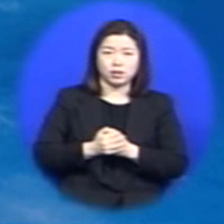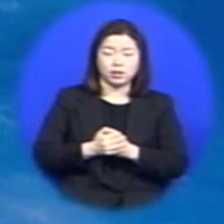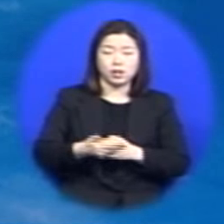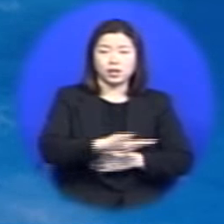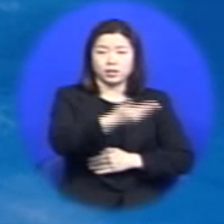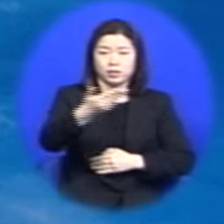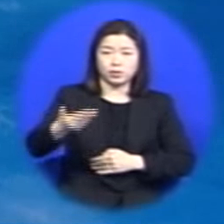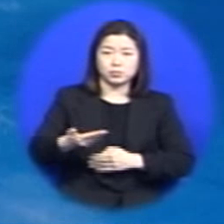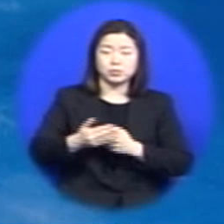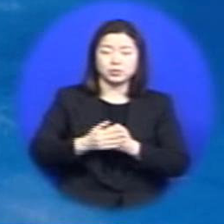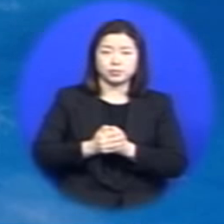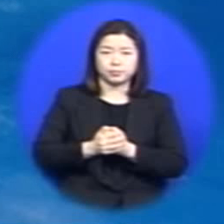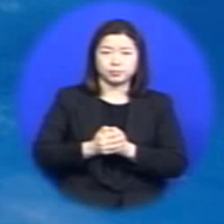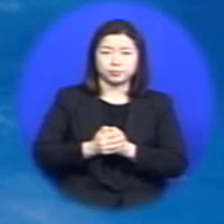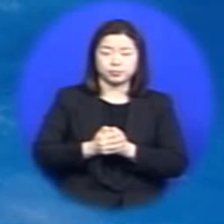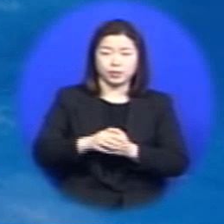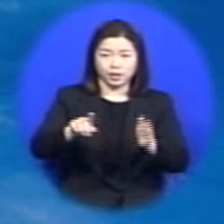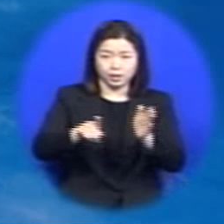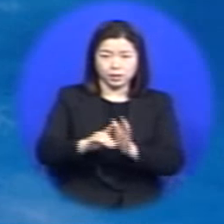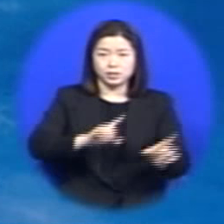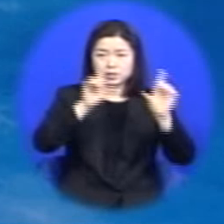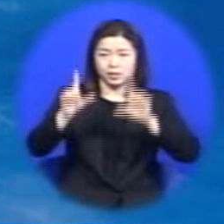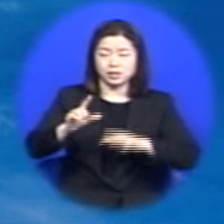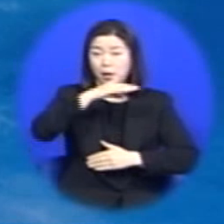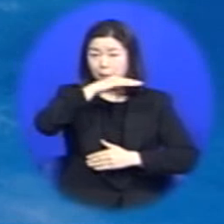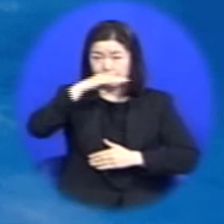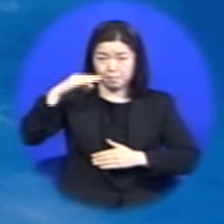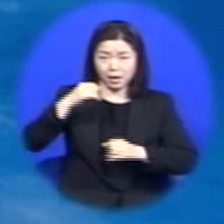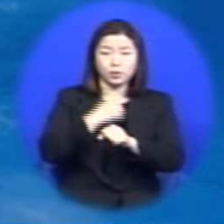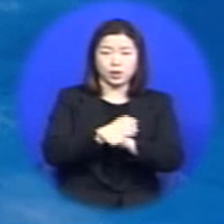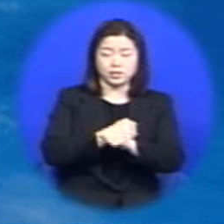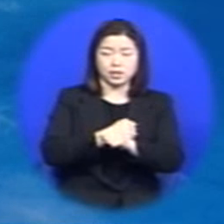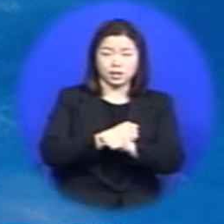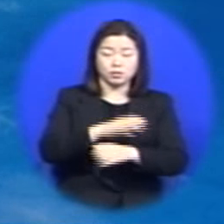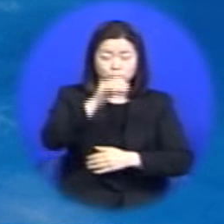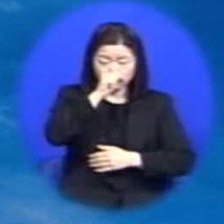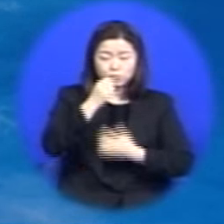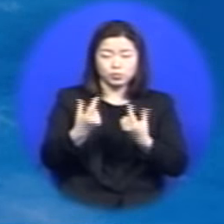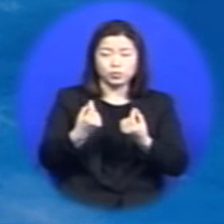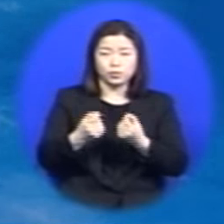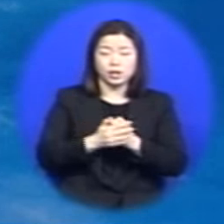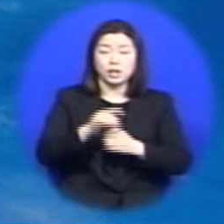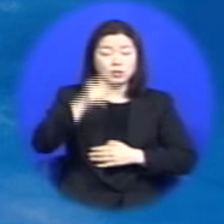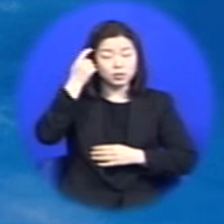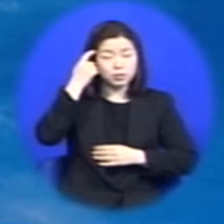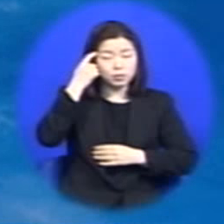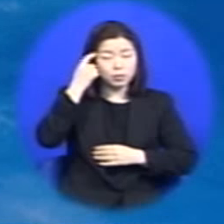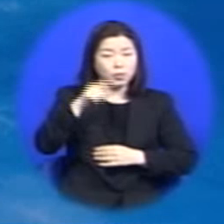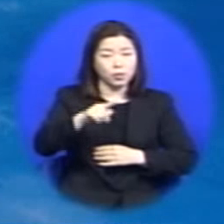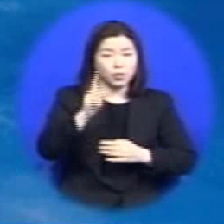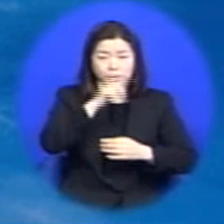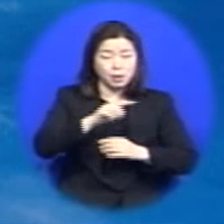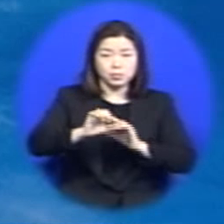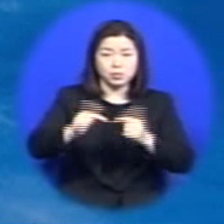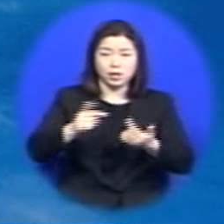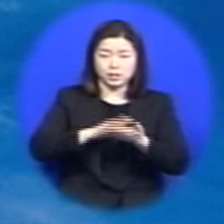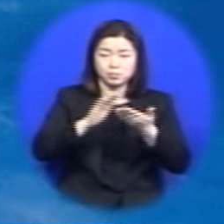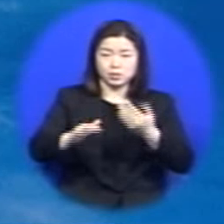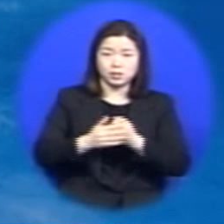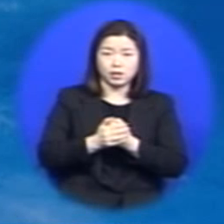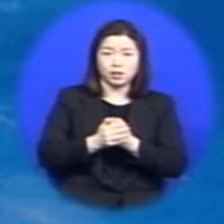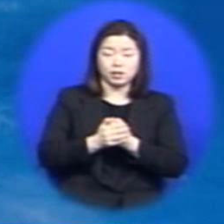여러분, 신앙생활 바로 하자. 좋아요. 그게 왜 나빠요? 우리가 바로 믿자.